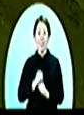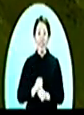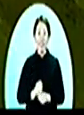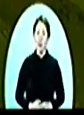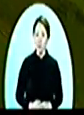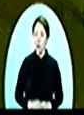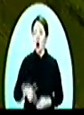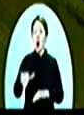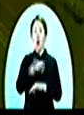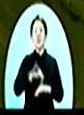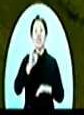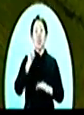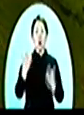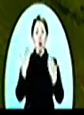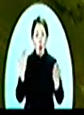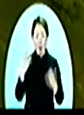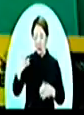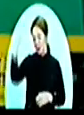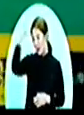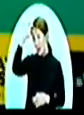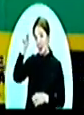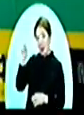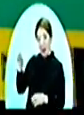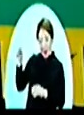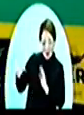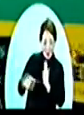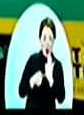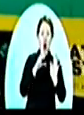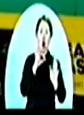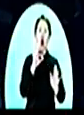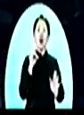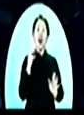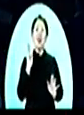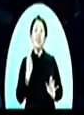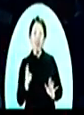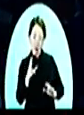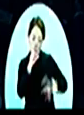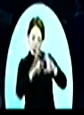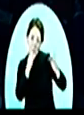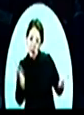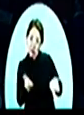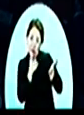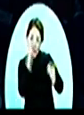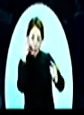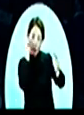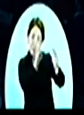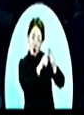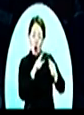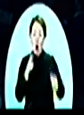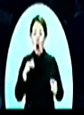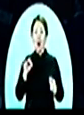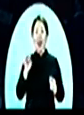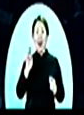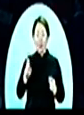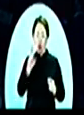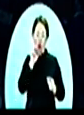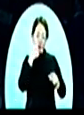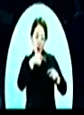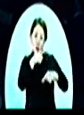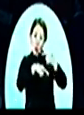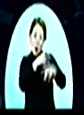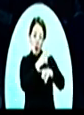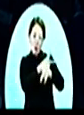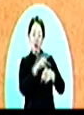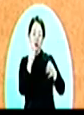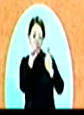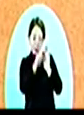Улсын их хурл засгийн газраас органик үйлдвэрлэлийг хөгжүүлэх зорилгоор батлагдсан органик хүнсний тухай хуулийн хэрэгжилтийг хангаж